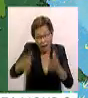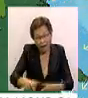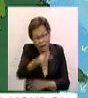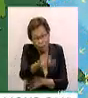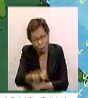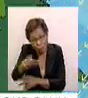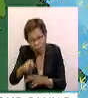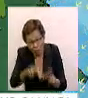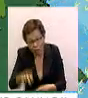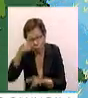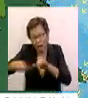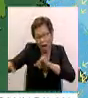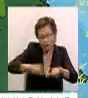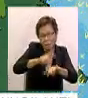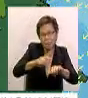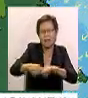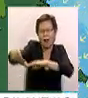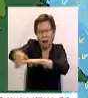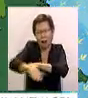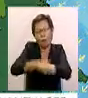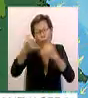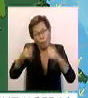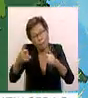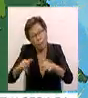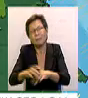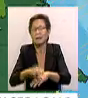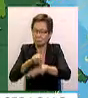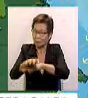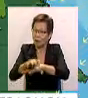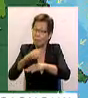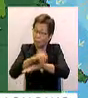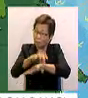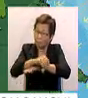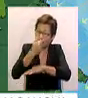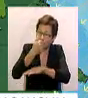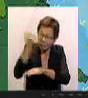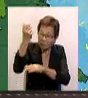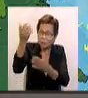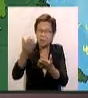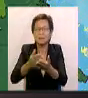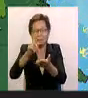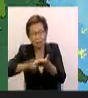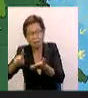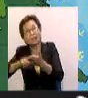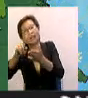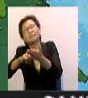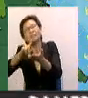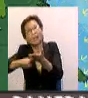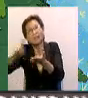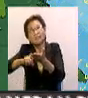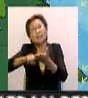merancang untuk melakukan aktiviti harian di kawasan perairan dinasihatkan agar terlebih dahulu menyemak keadaan cuaca semasa di